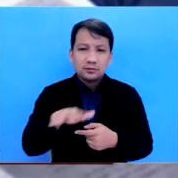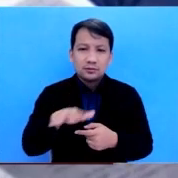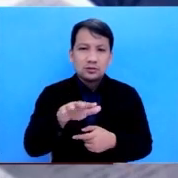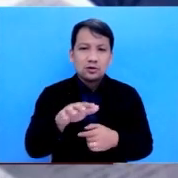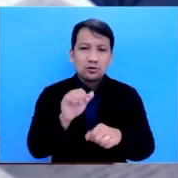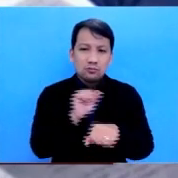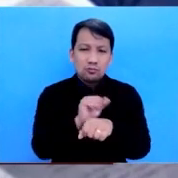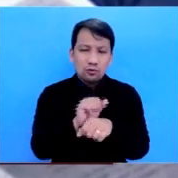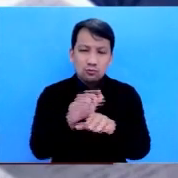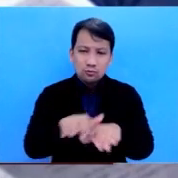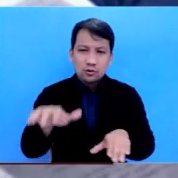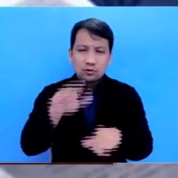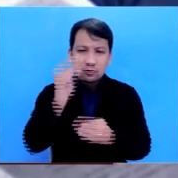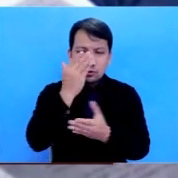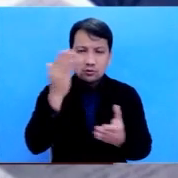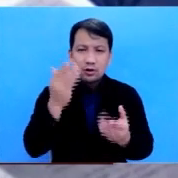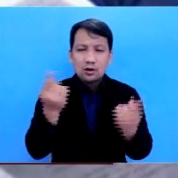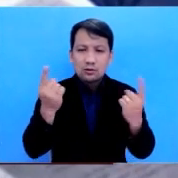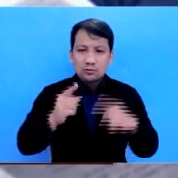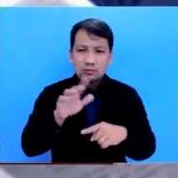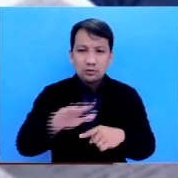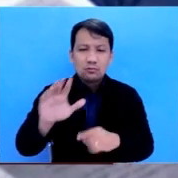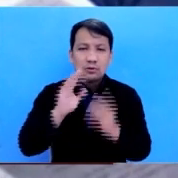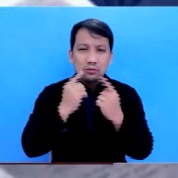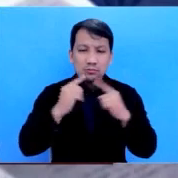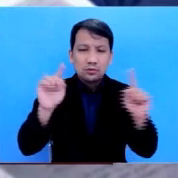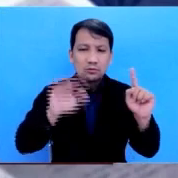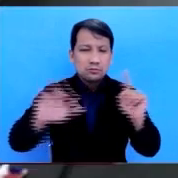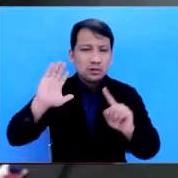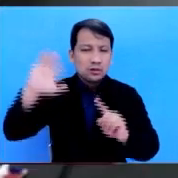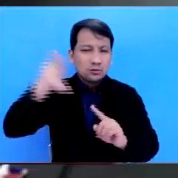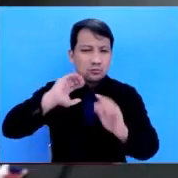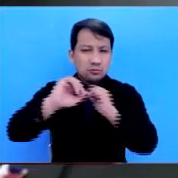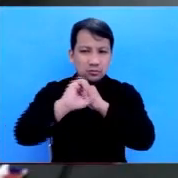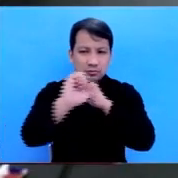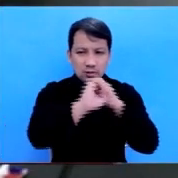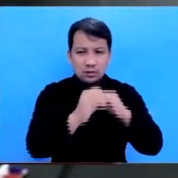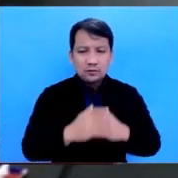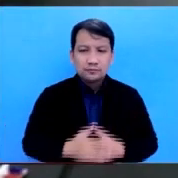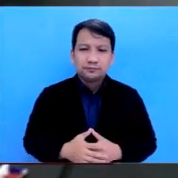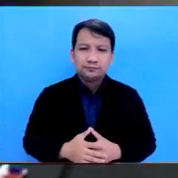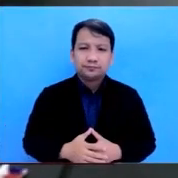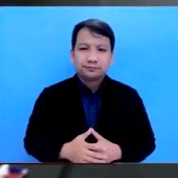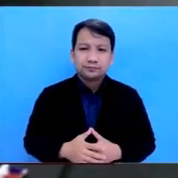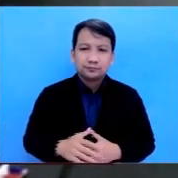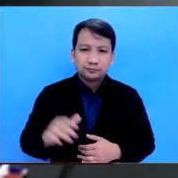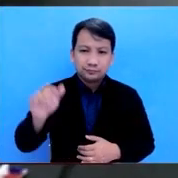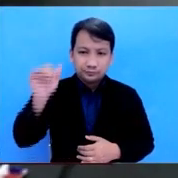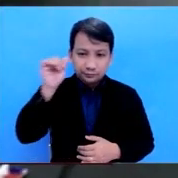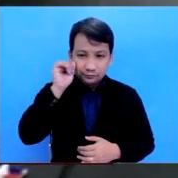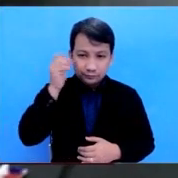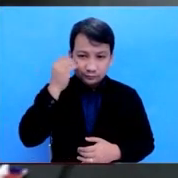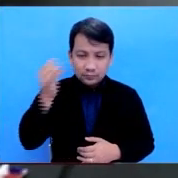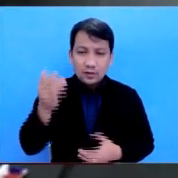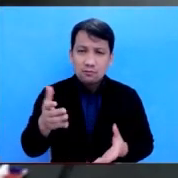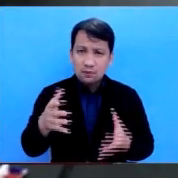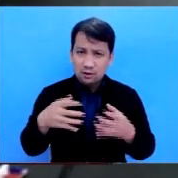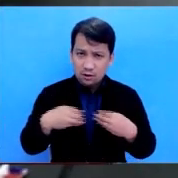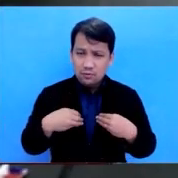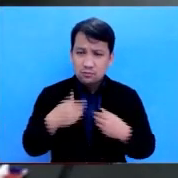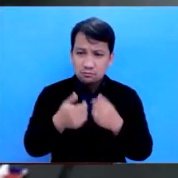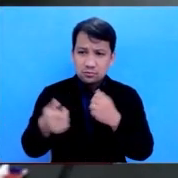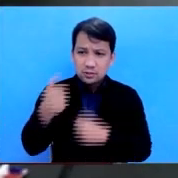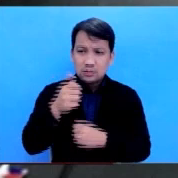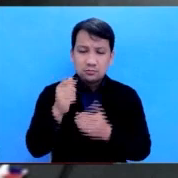sila para matupad ang ipinangako niya noong kampanya. Si Ivan John Enrile Uy naman, kumasa na rin na maging secretary